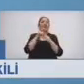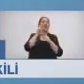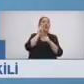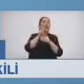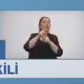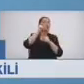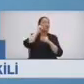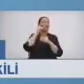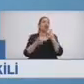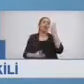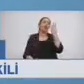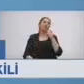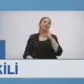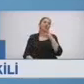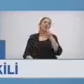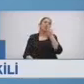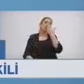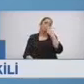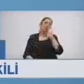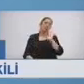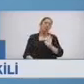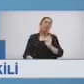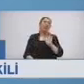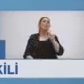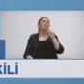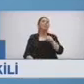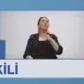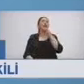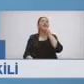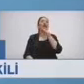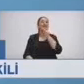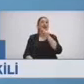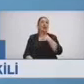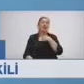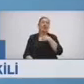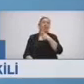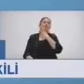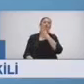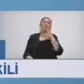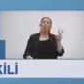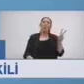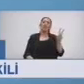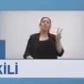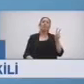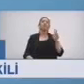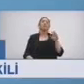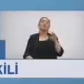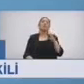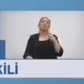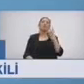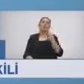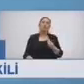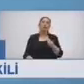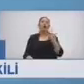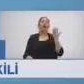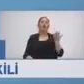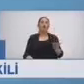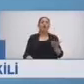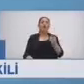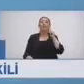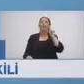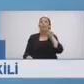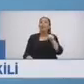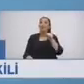düşünceleri olacaktır. Bu çok doğaldır. Bunu da ifade etme özgürlüğü de hakkı da mevcuttur. Ancak bunun